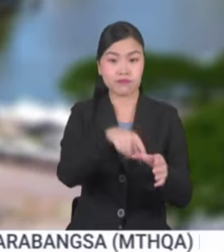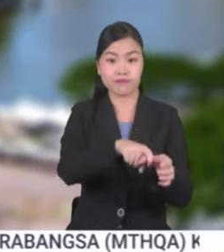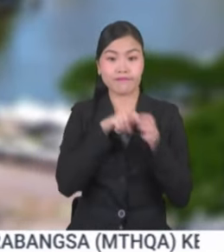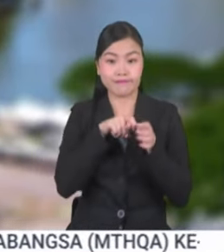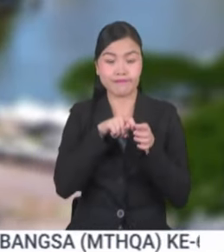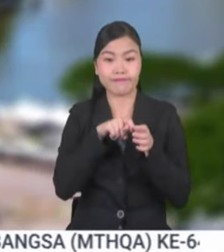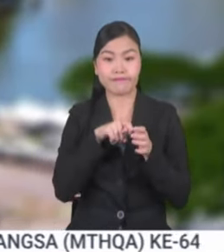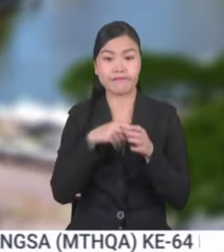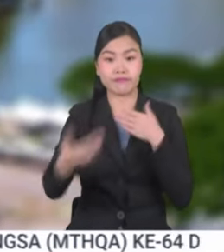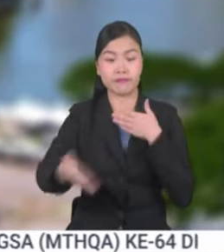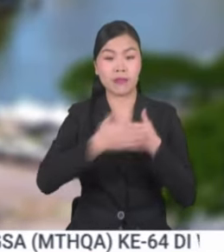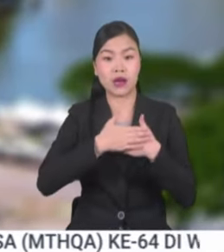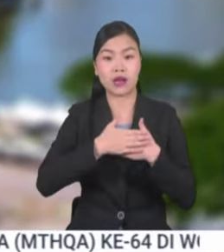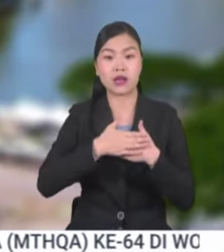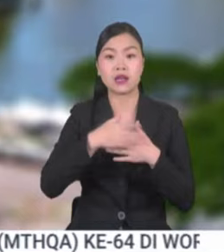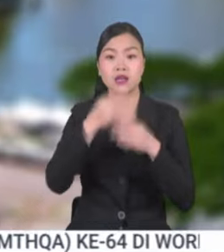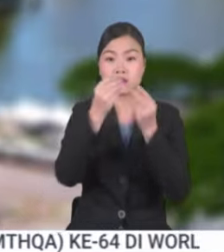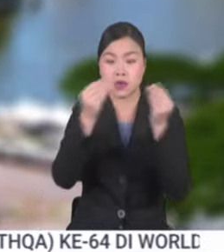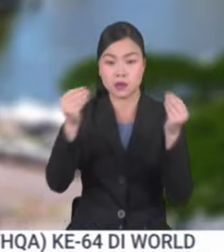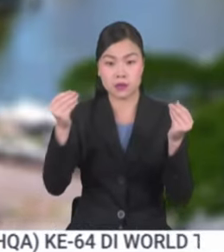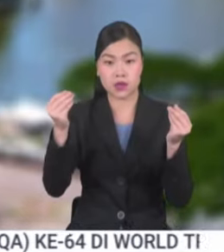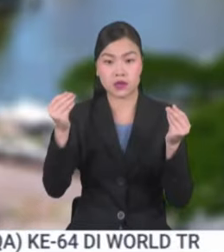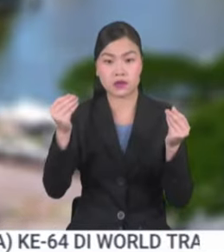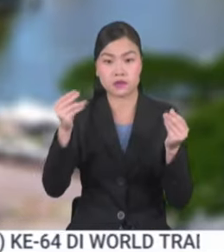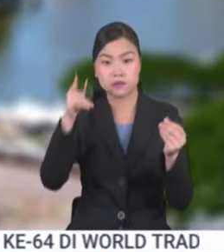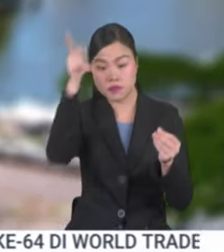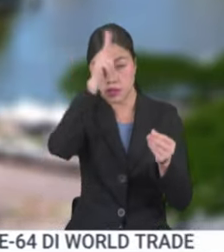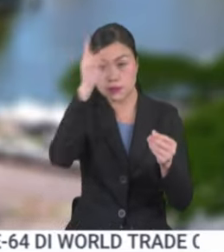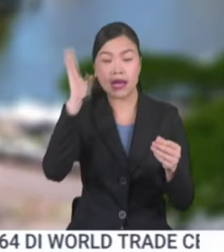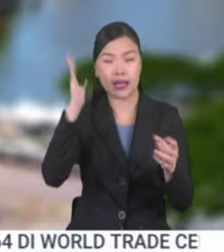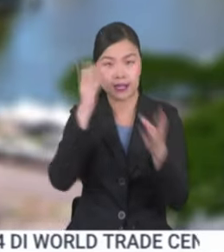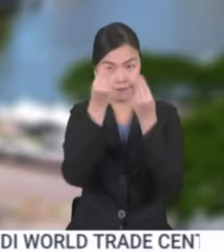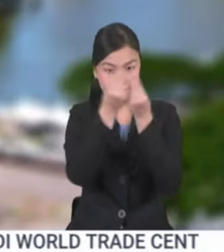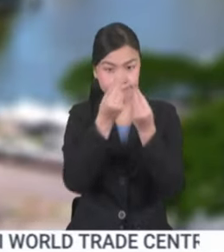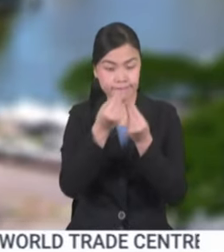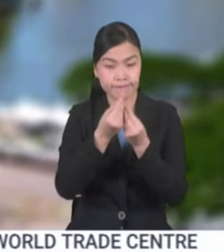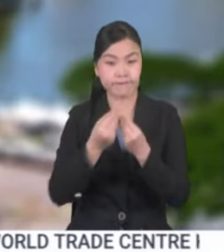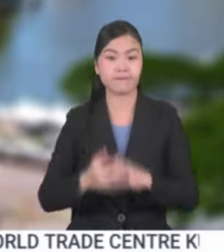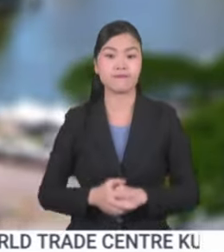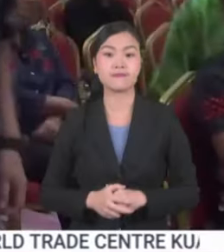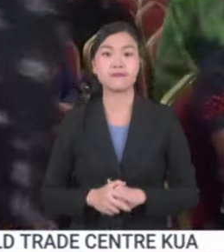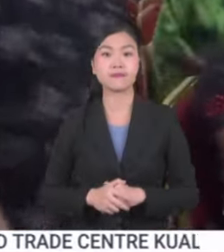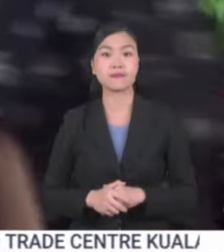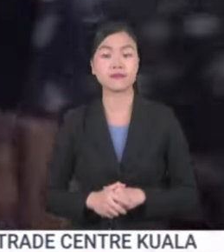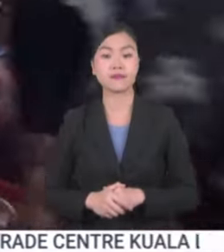dan memohon pengukuran, kerajaan akan melaksanakan pengukuran tersebut.